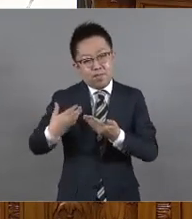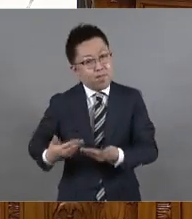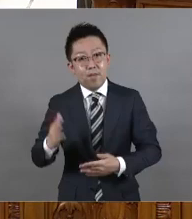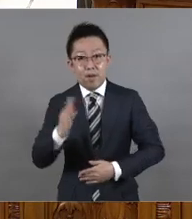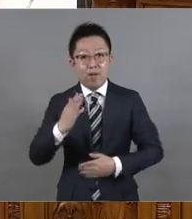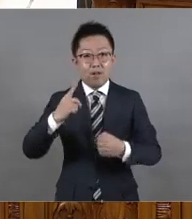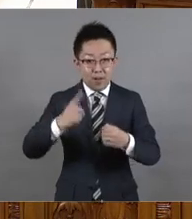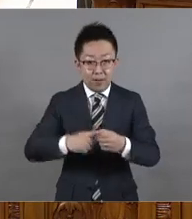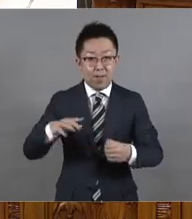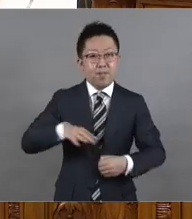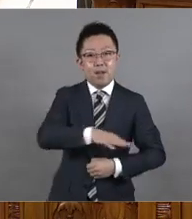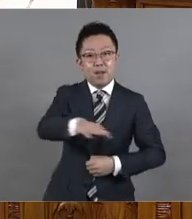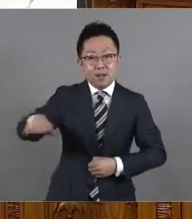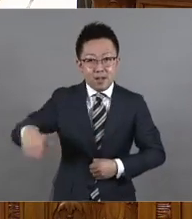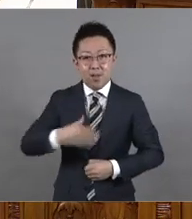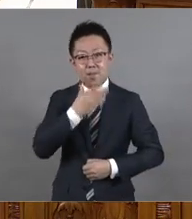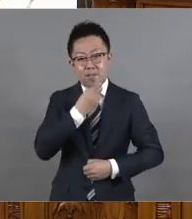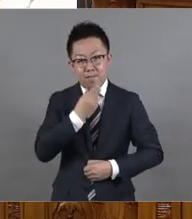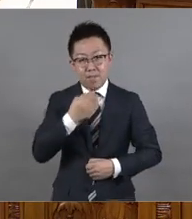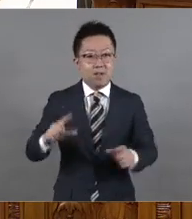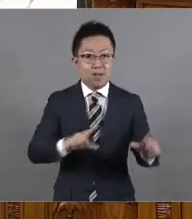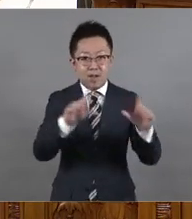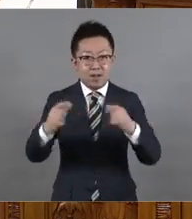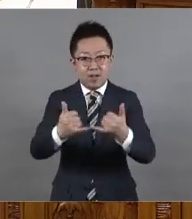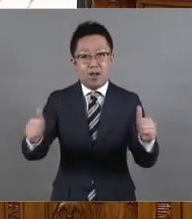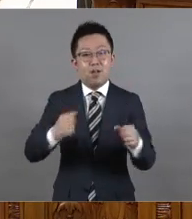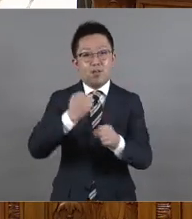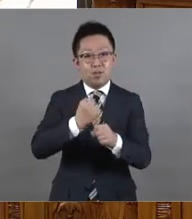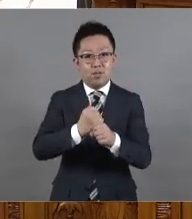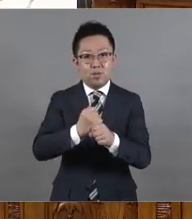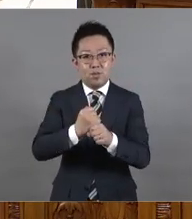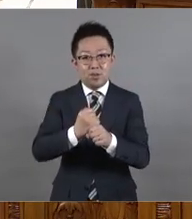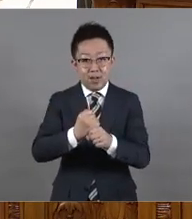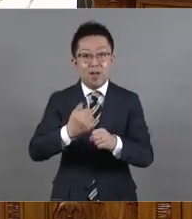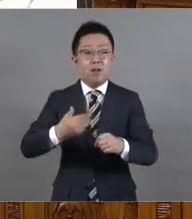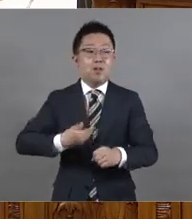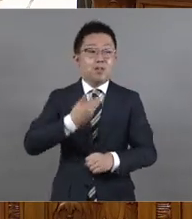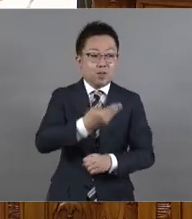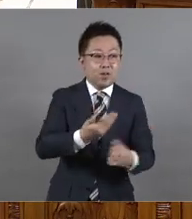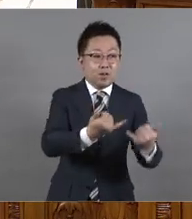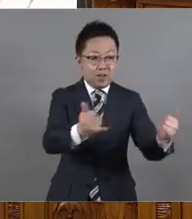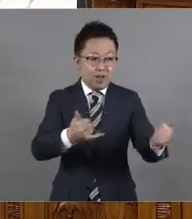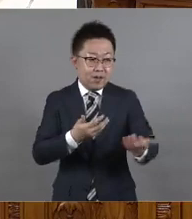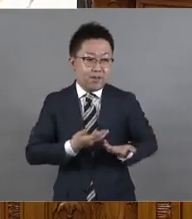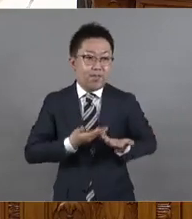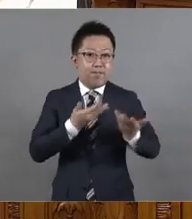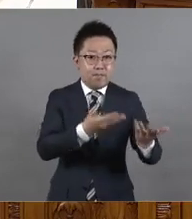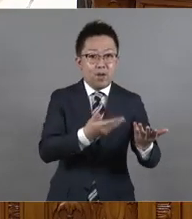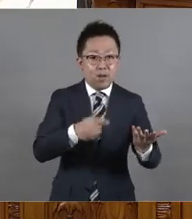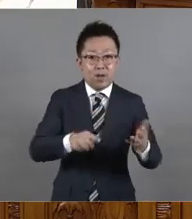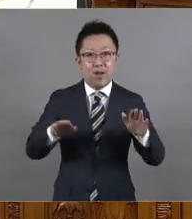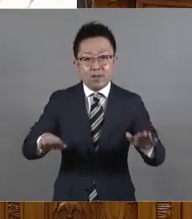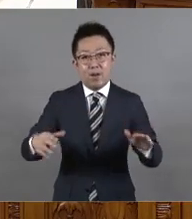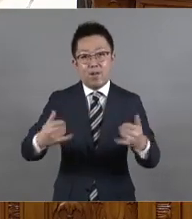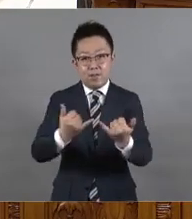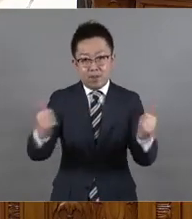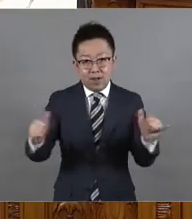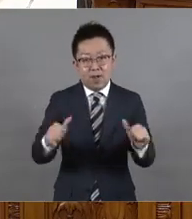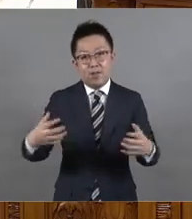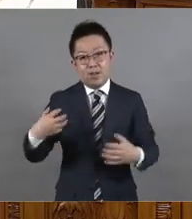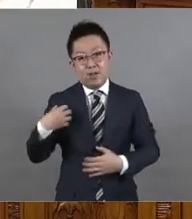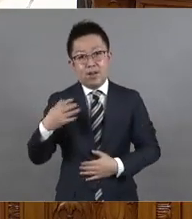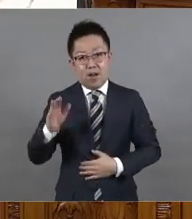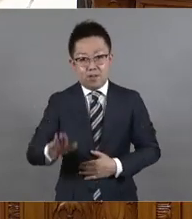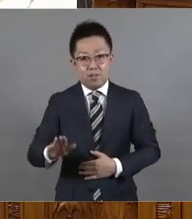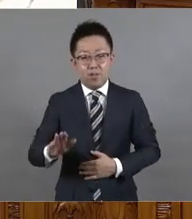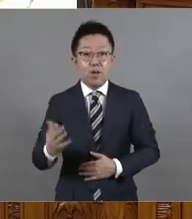安心できる社会保障制度を構築し次の世代に引き継いでいくことがわれわれの世代の責任です昨年末閣議決定